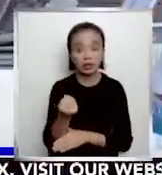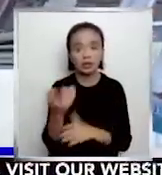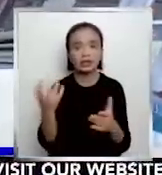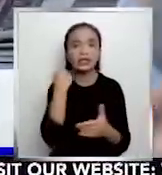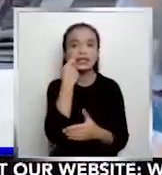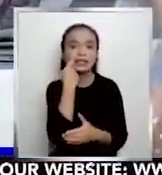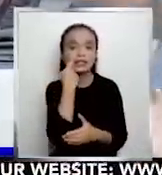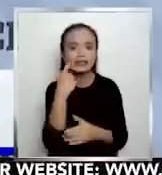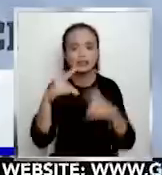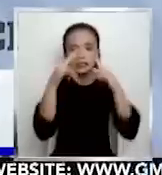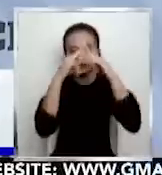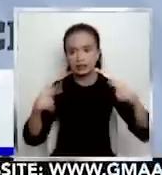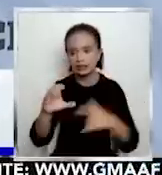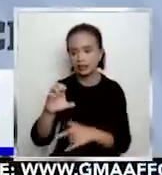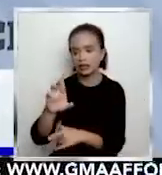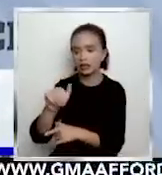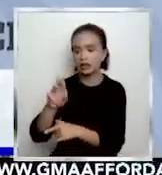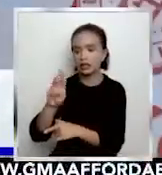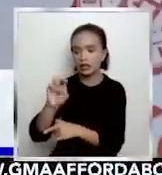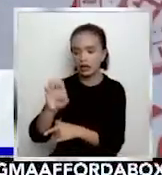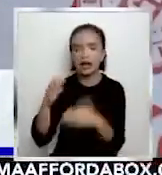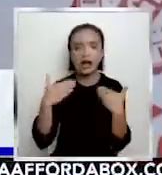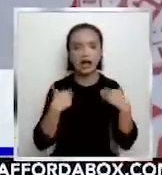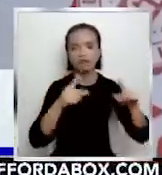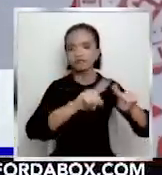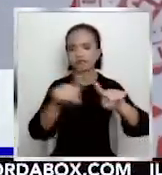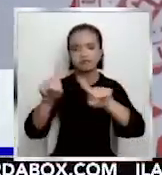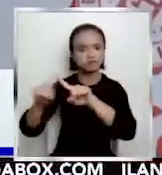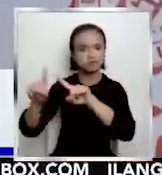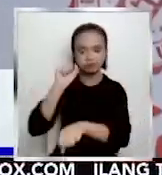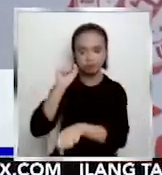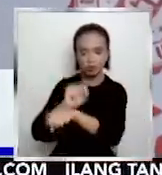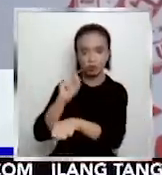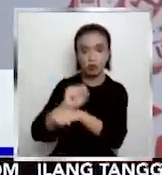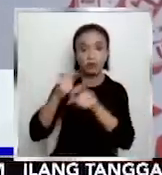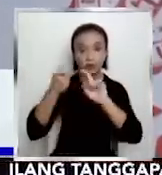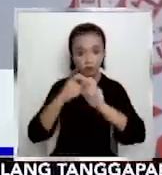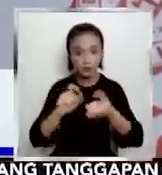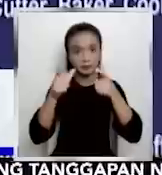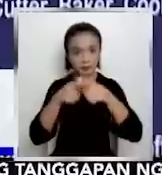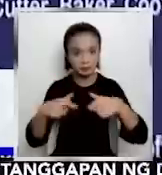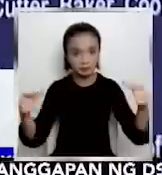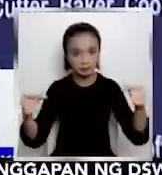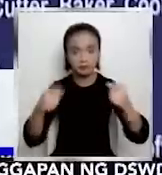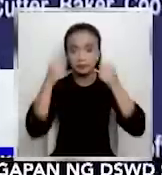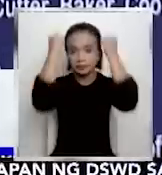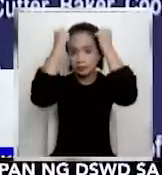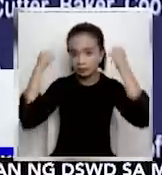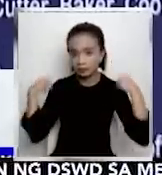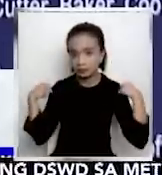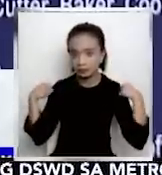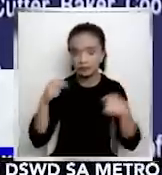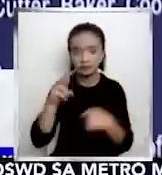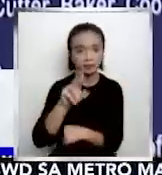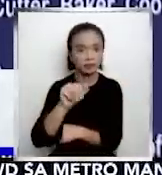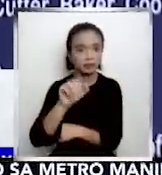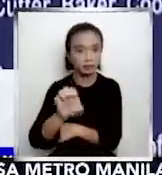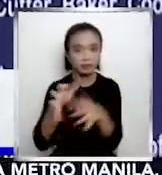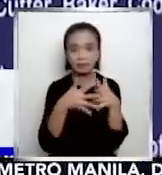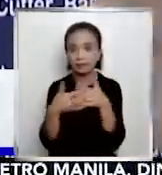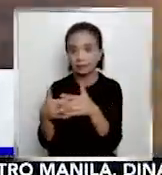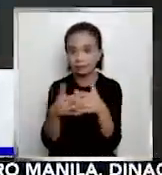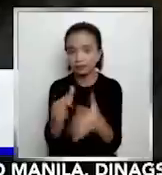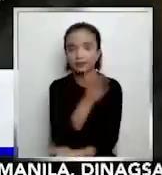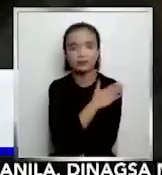saan may mga alok na samot-saring trabaho mula sa bansang Japan, Saudi, UAE, Amerika, Canada at iba